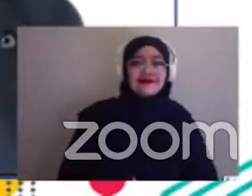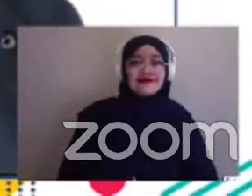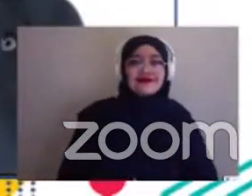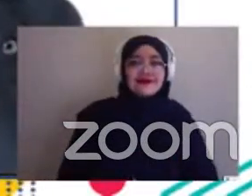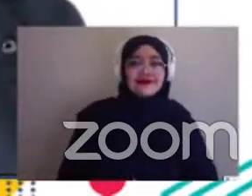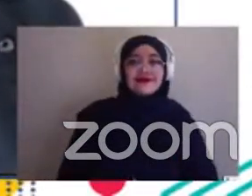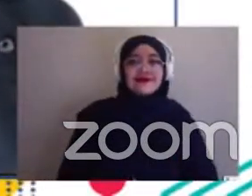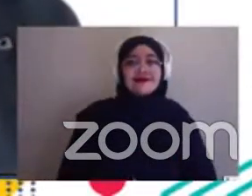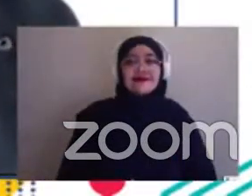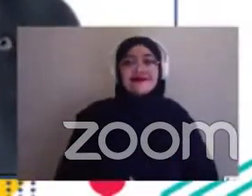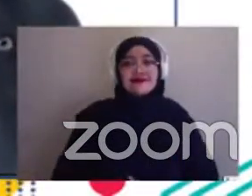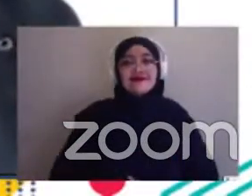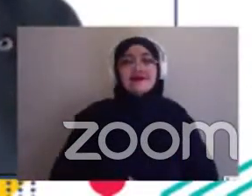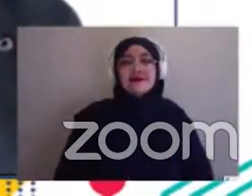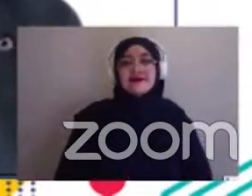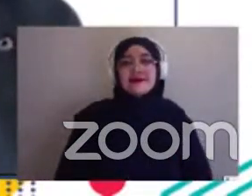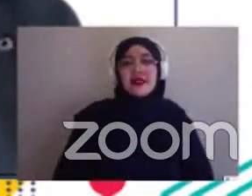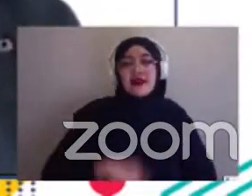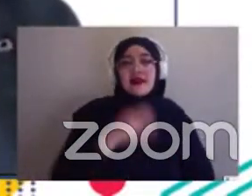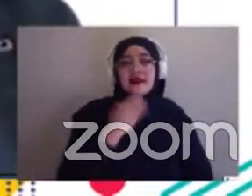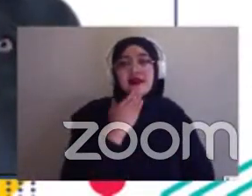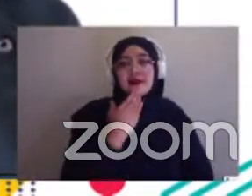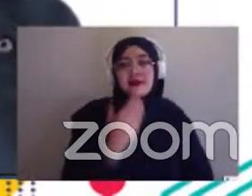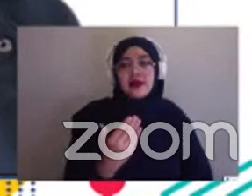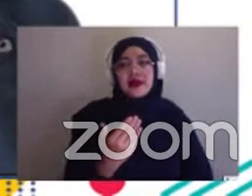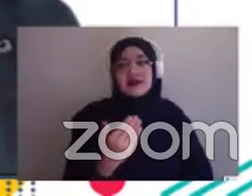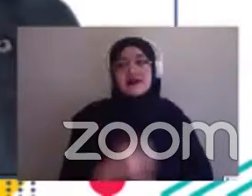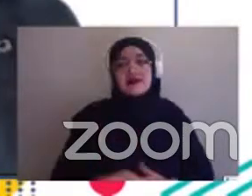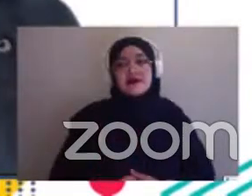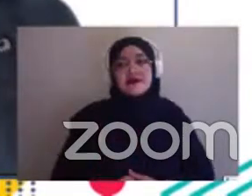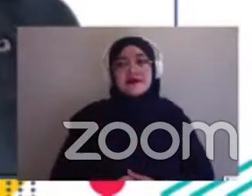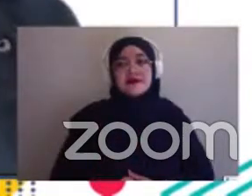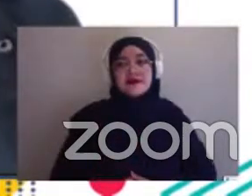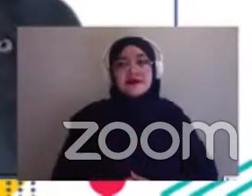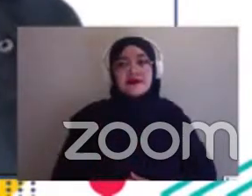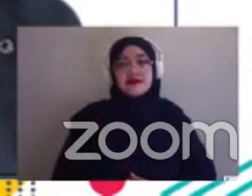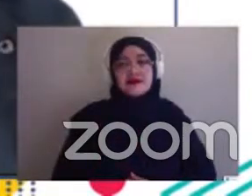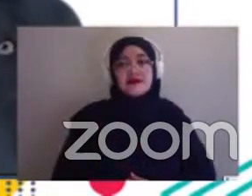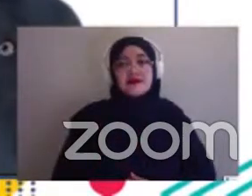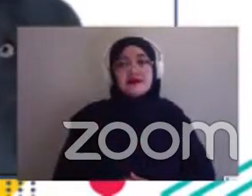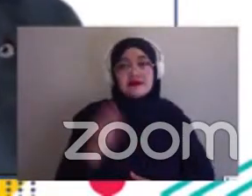Terima kasih, Mas. Jadi teman-teman, ternyata ada dua